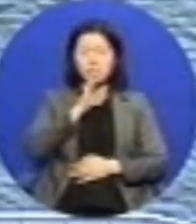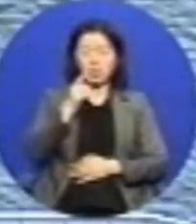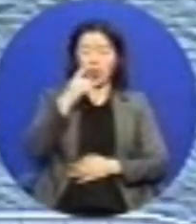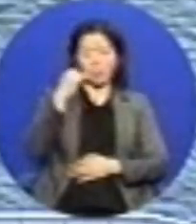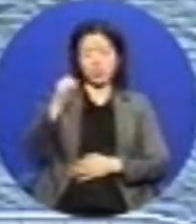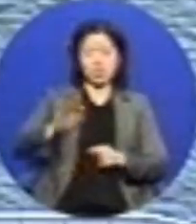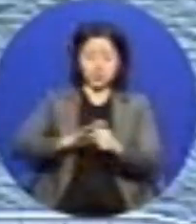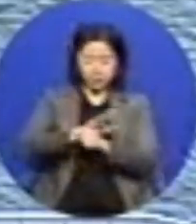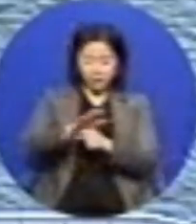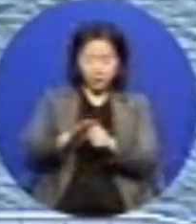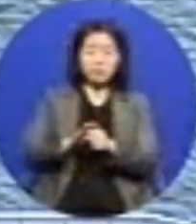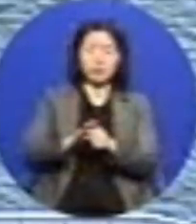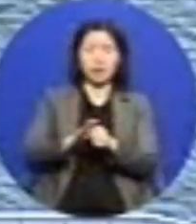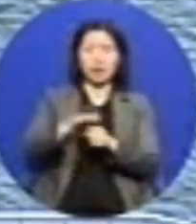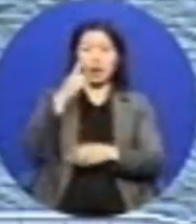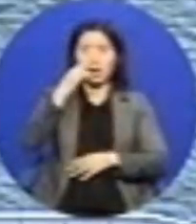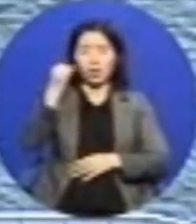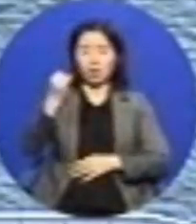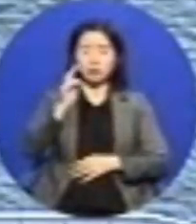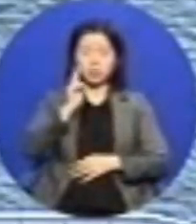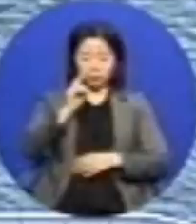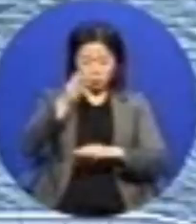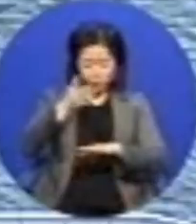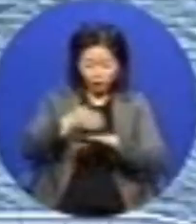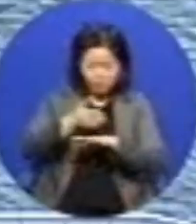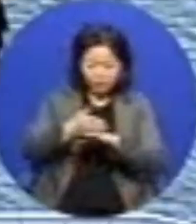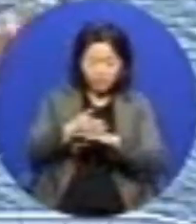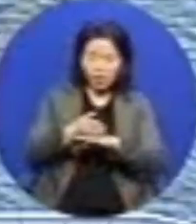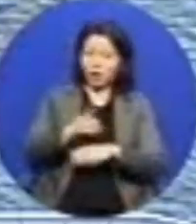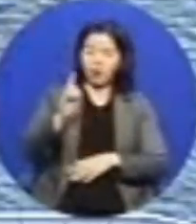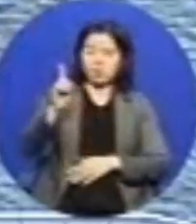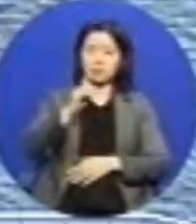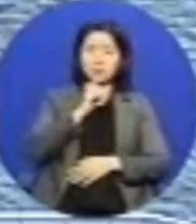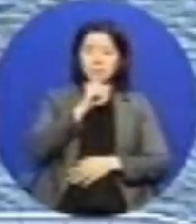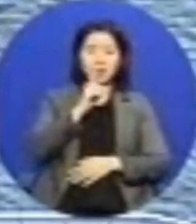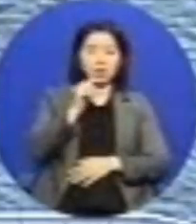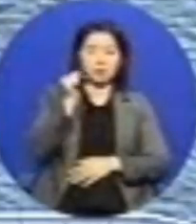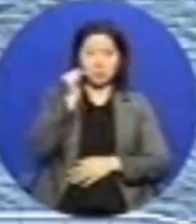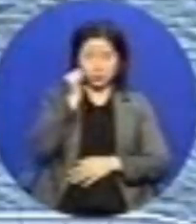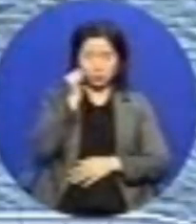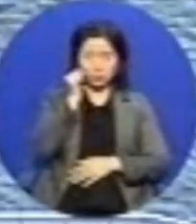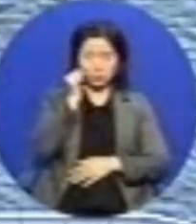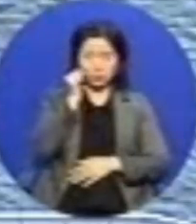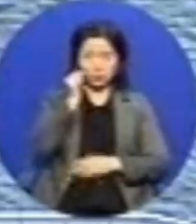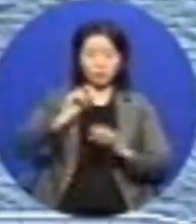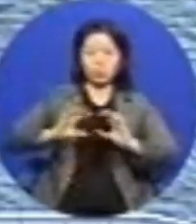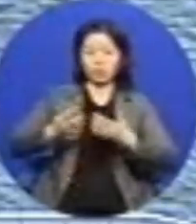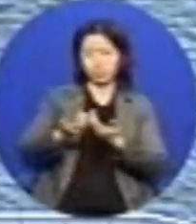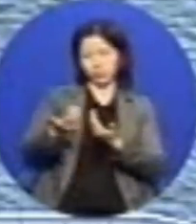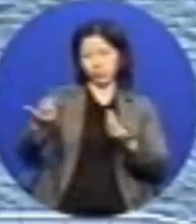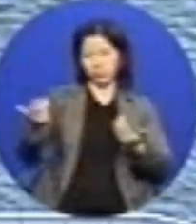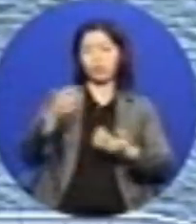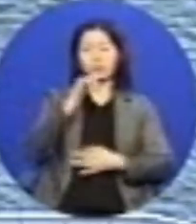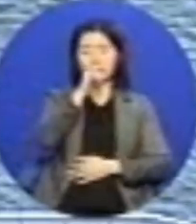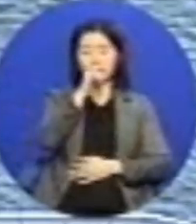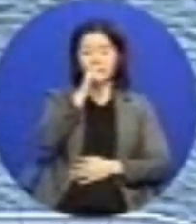어머니 라고 감사합니다 말 한마디 못하고 그렇게 돌아가셨어요